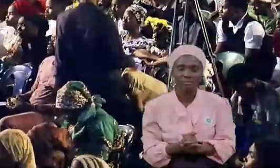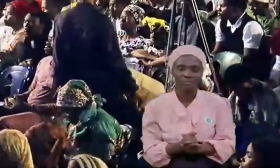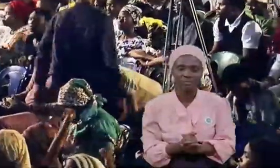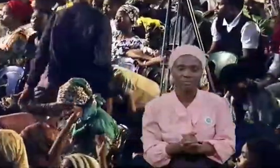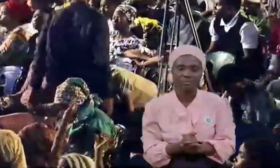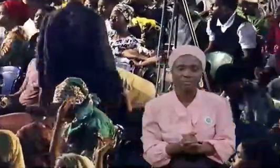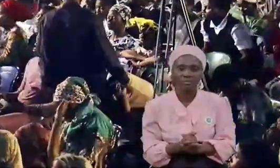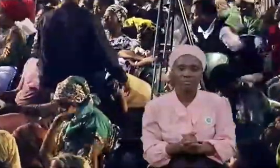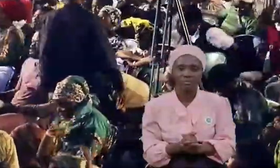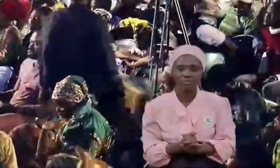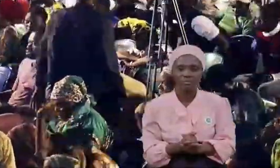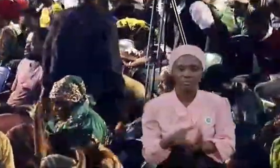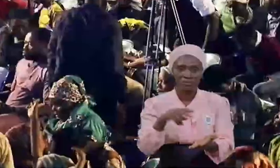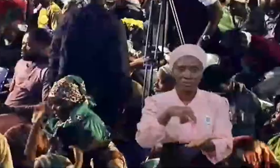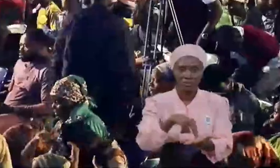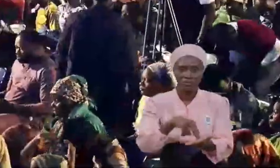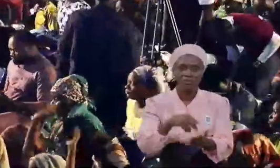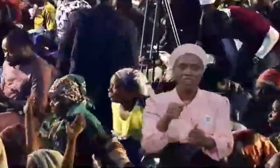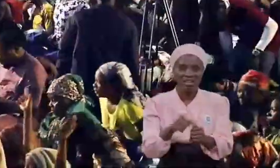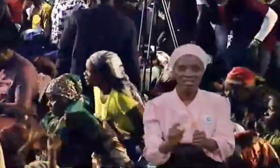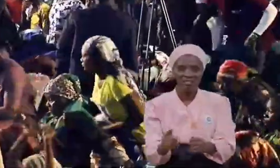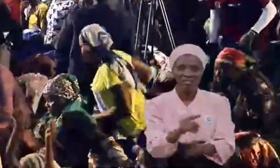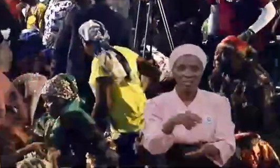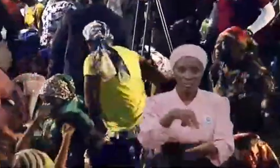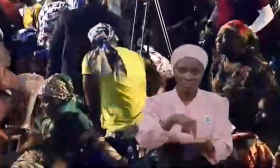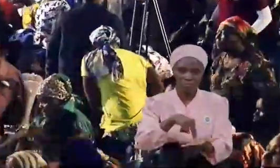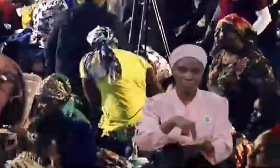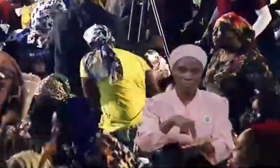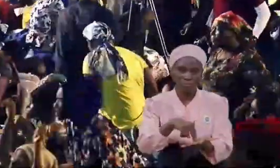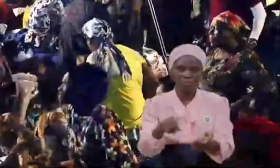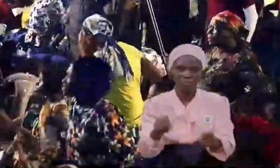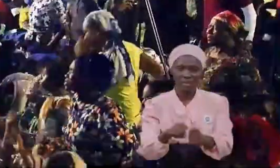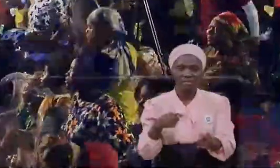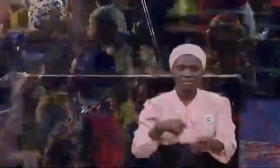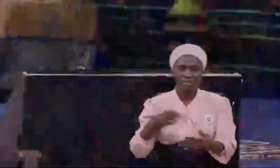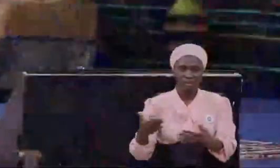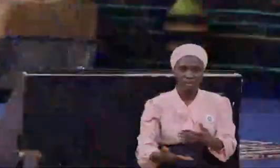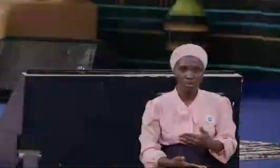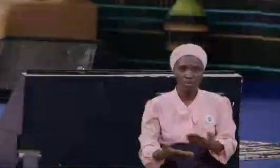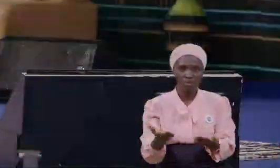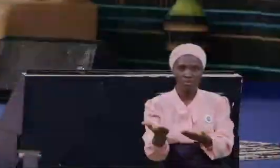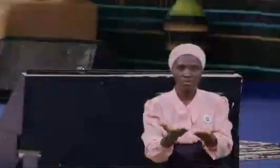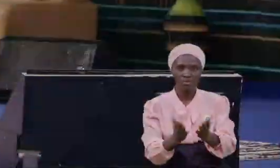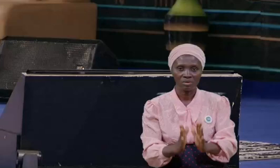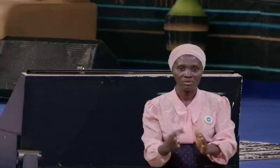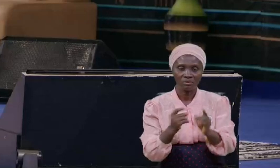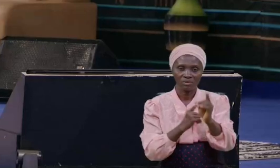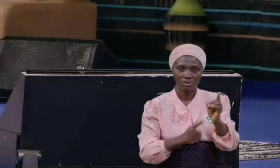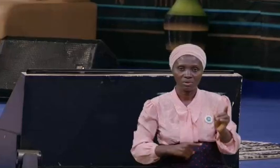Tenons-nous debout, s'il vous plaît, comme nous accueillons le serviteur de Dieu pour la prière de miracle.